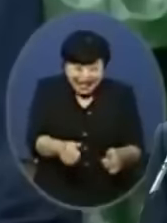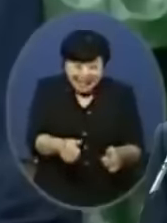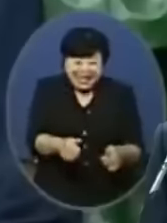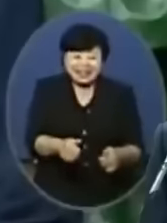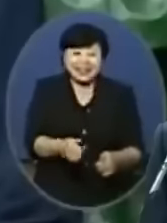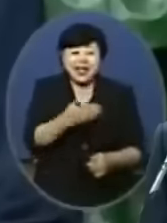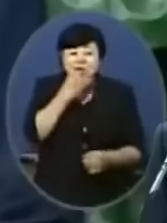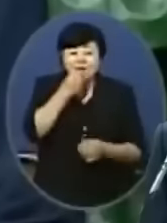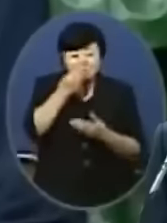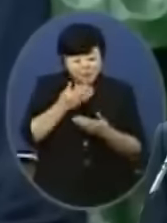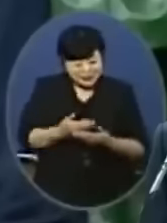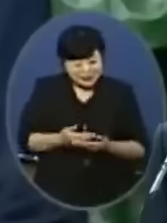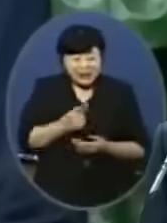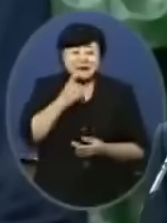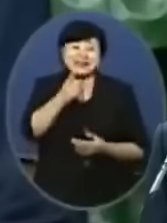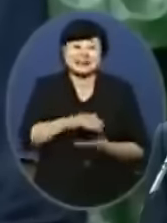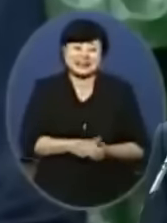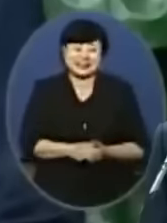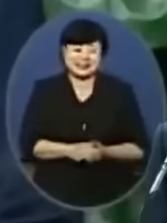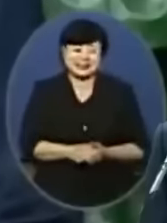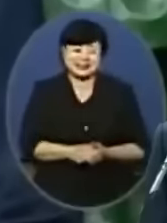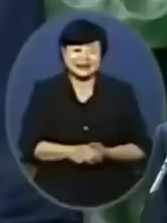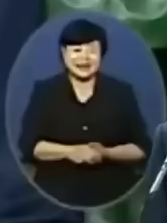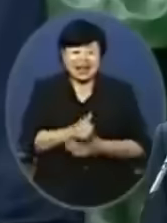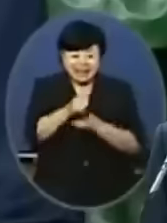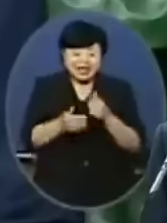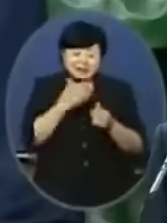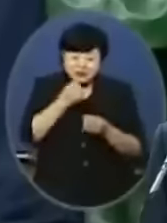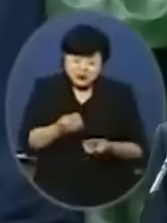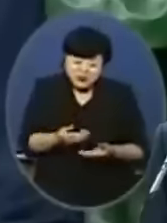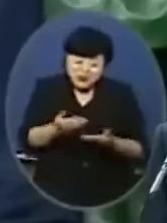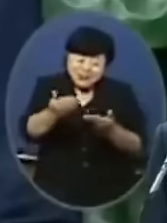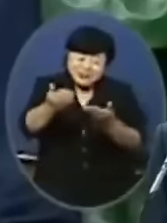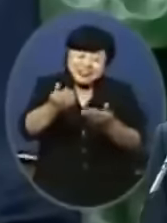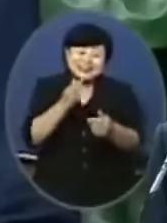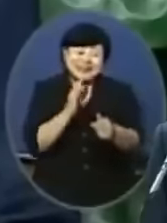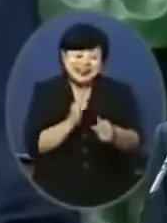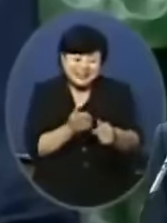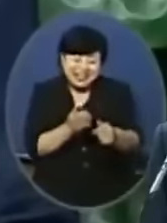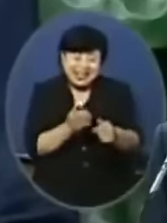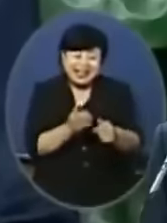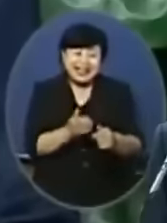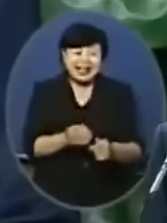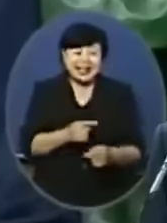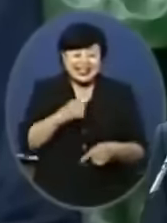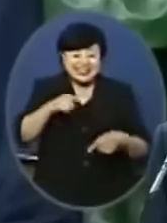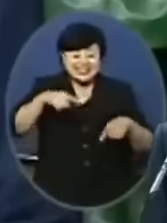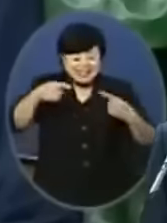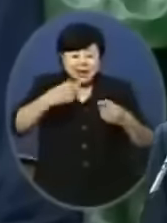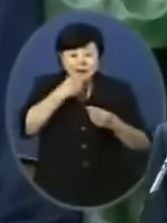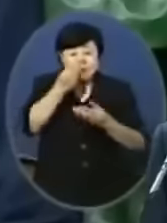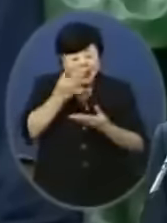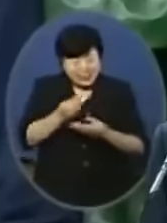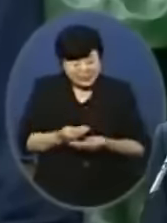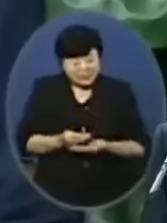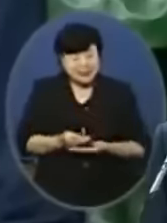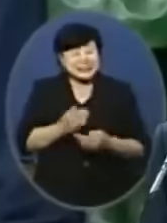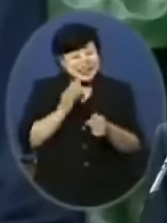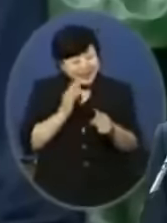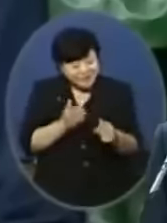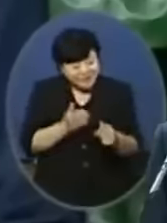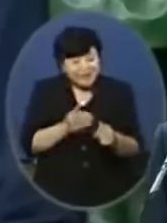인사할 때 복을 받으라고 말하지 않습니까? God bless you. 하나님이 축복해 주시기 바랍니다. 새해 복 많이 받으십시오.